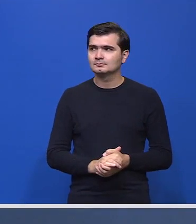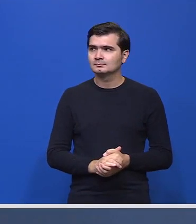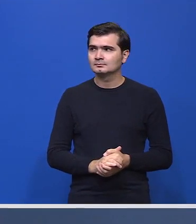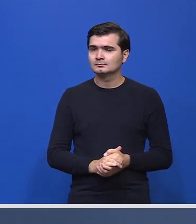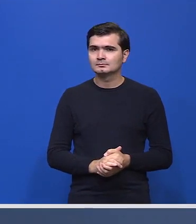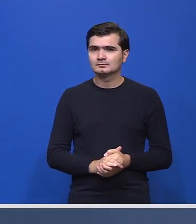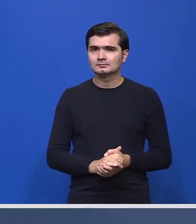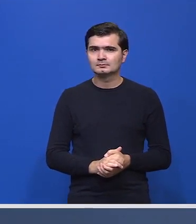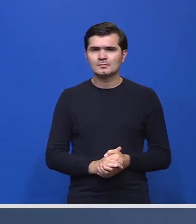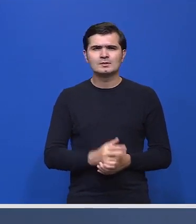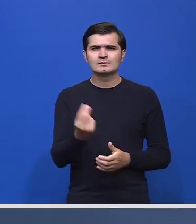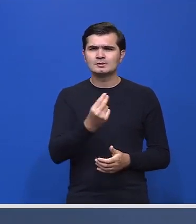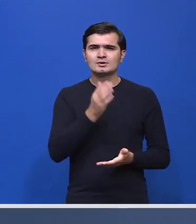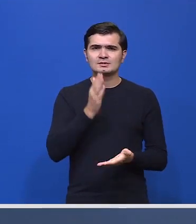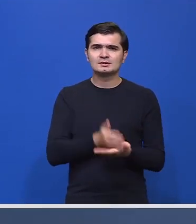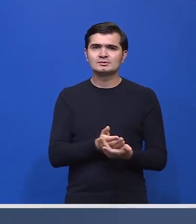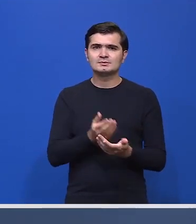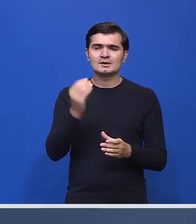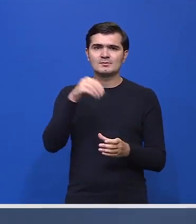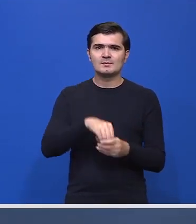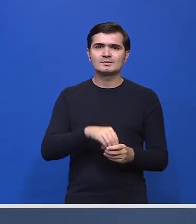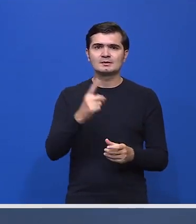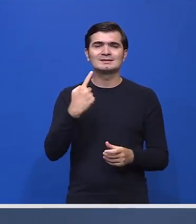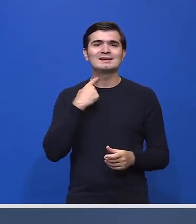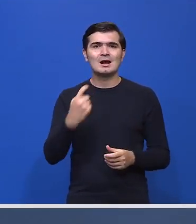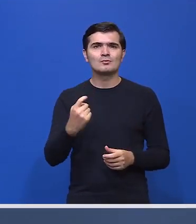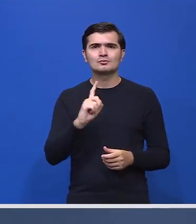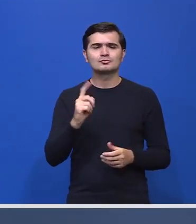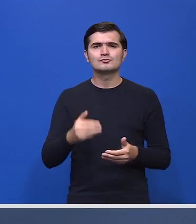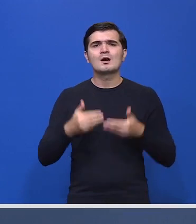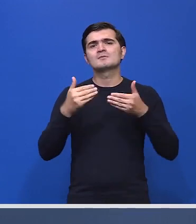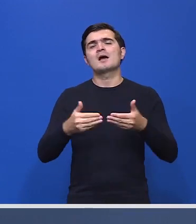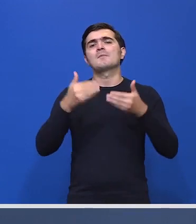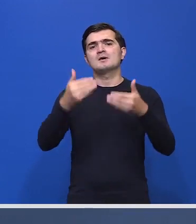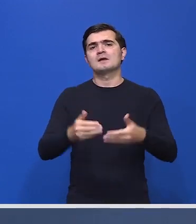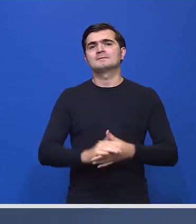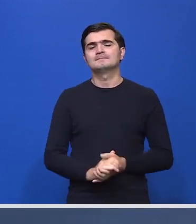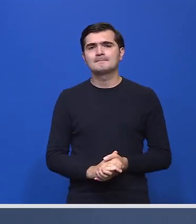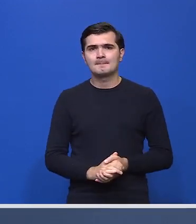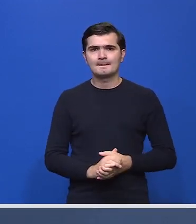ce am păstrat-o? De ce ați decis să implementați de la 1 august și n-ați mai amânat?